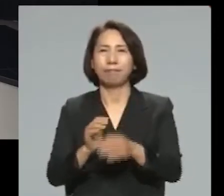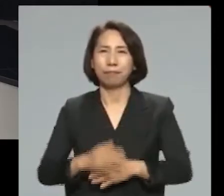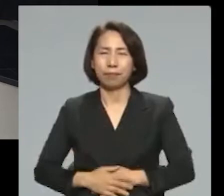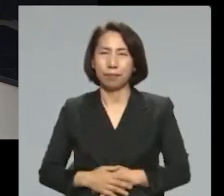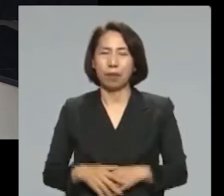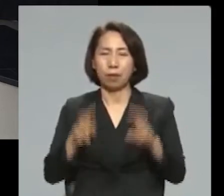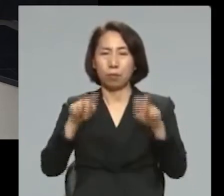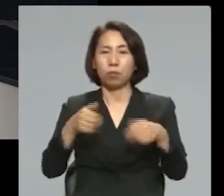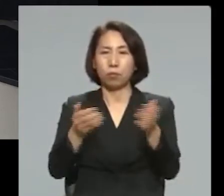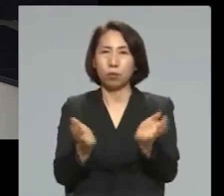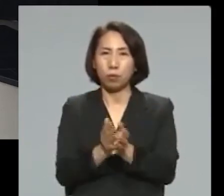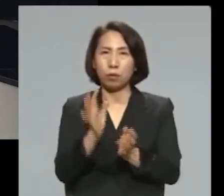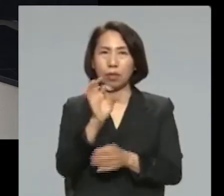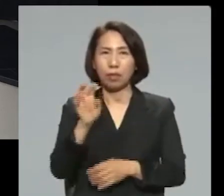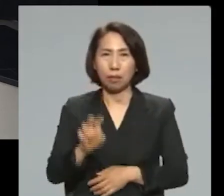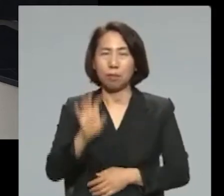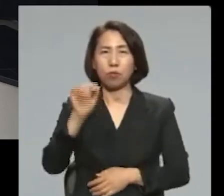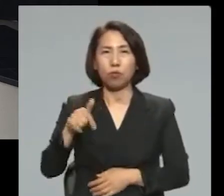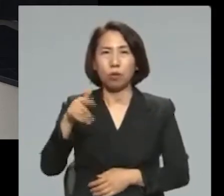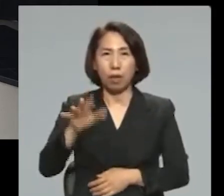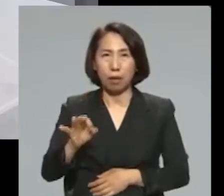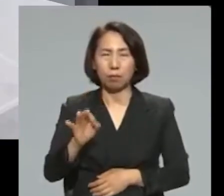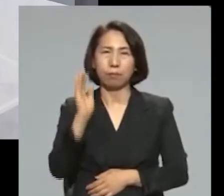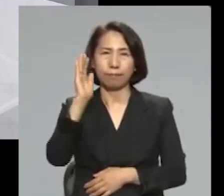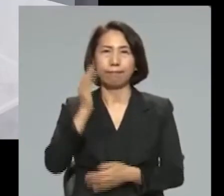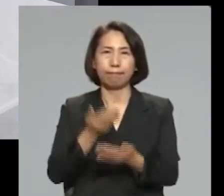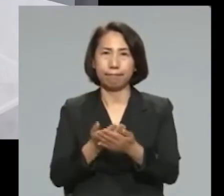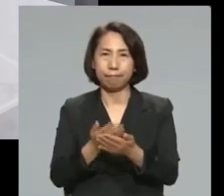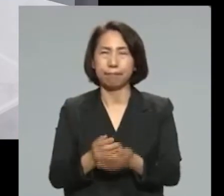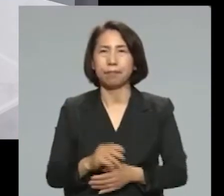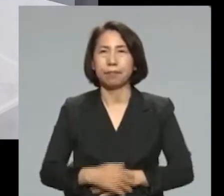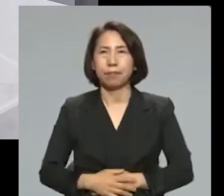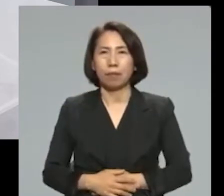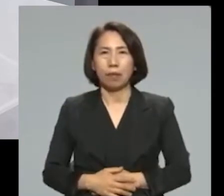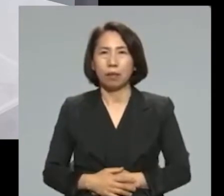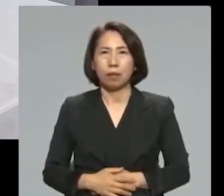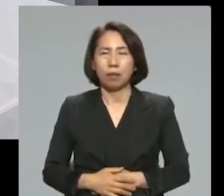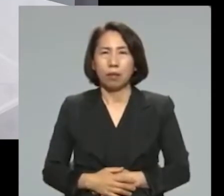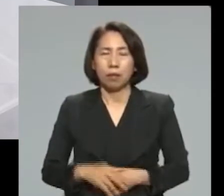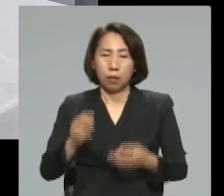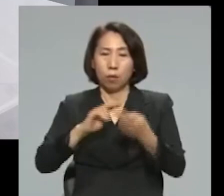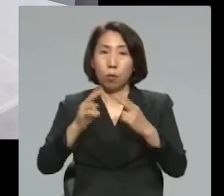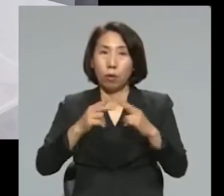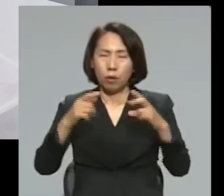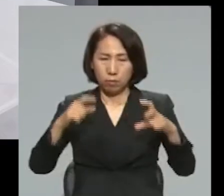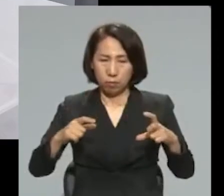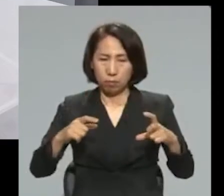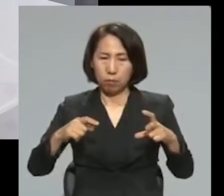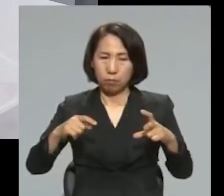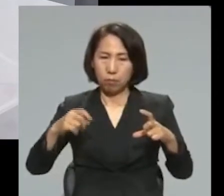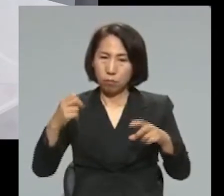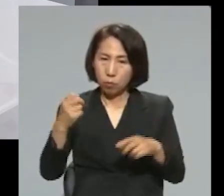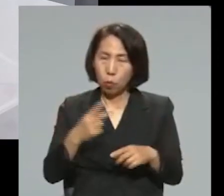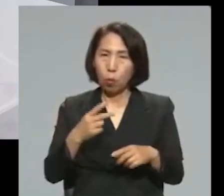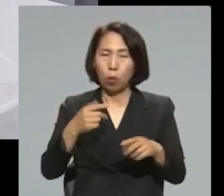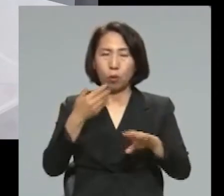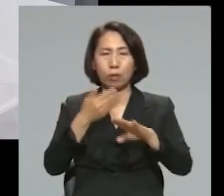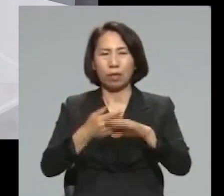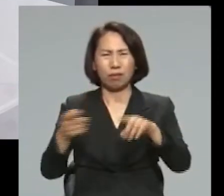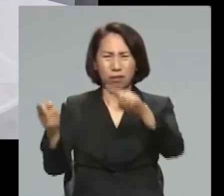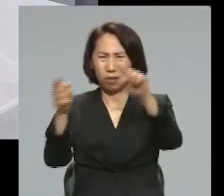무소속 이묵광 후보 말씀해 주십시오. 예, 우리 고령군뿐만 아니라